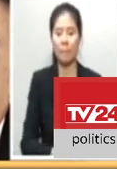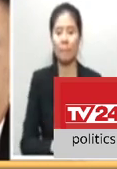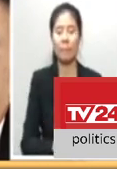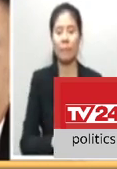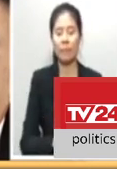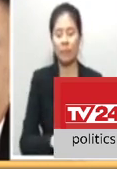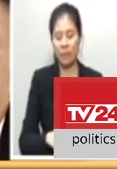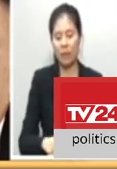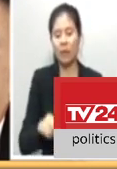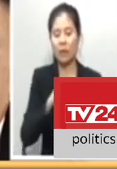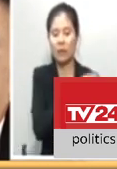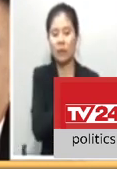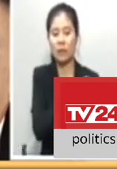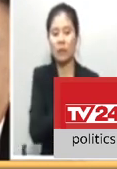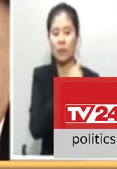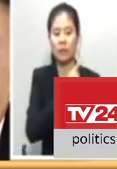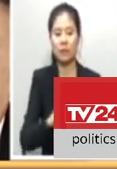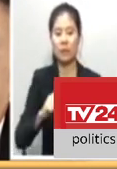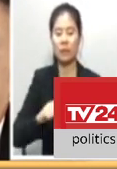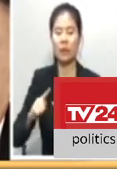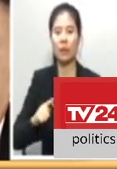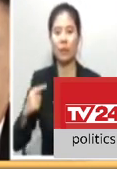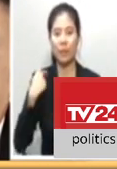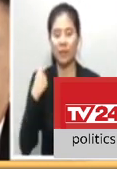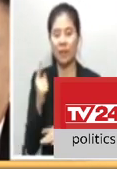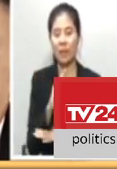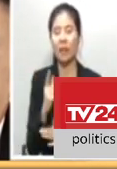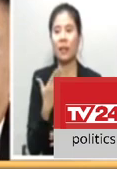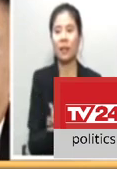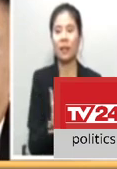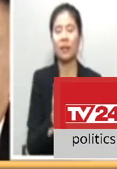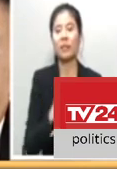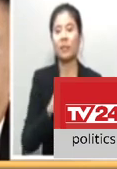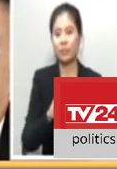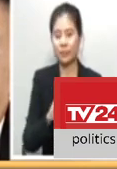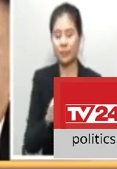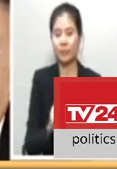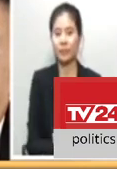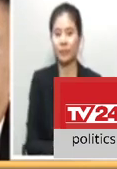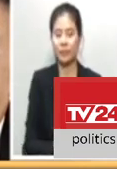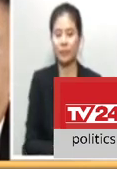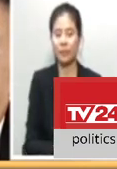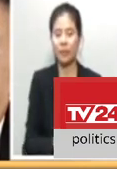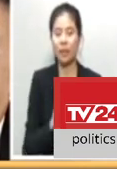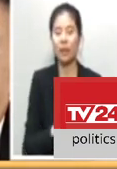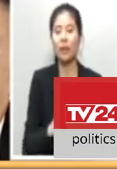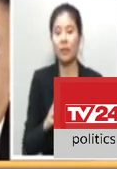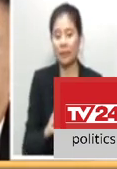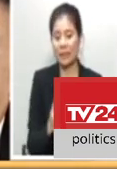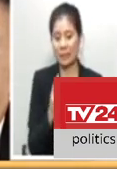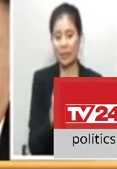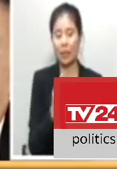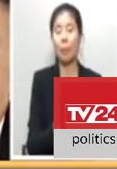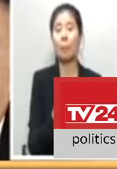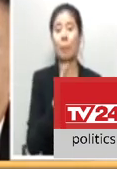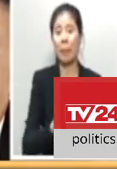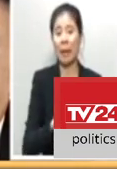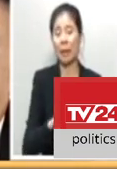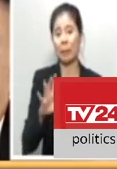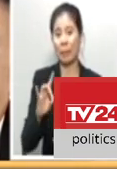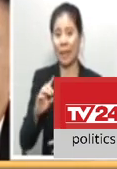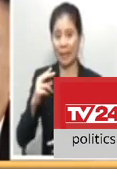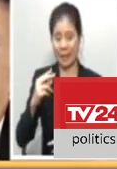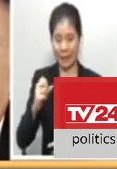แห่งเนี่ยที่เคยมีข้อมูลมานะครับว่าถ้าให้งบเขาเนี่ยเอาเพียงแค่แห่งละประมาณล้านหนึ่งเนี่ย800,000หรือล้านหนึ่งเนี่ยนะ